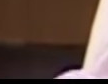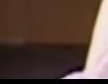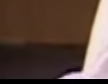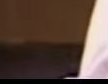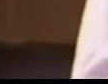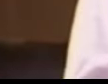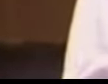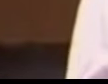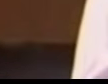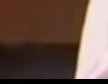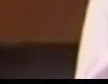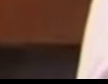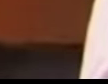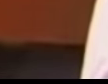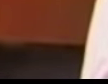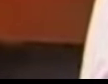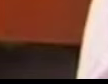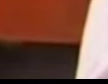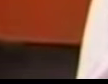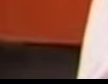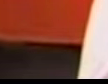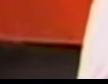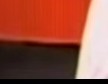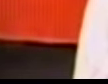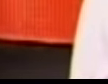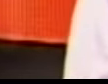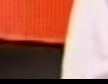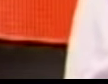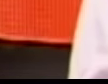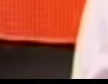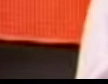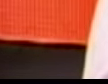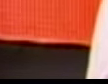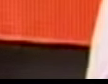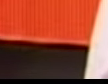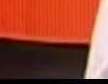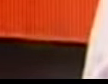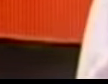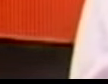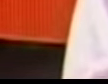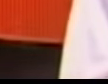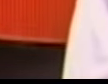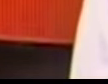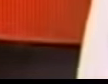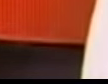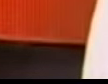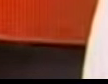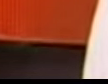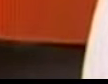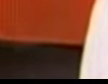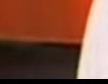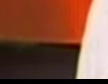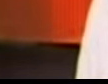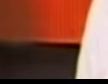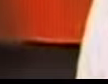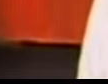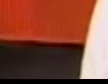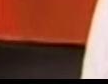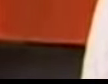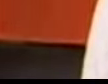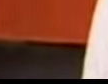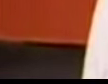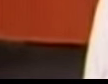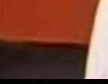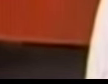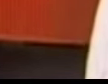señora. Chasnami, ñukanchi, yacta, pusheka, chaishina, tutamanta, shungurka, y chai, hipaka, maipimi, kaimanta, kaimarka, manta, pusha, kuna, karka,